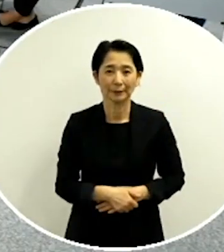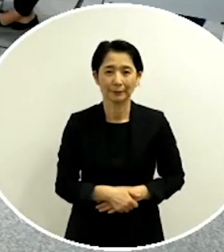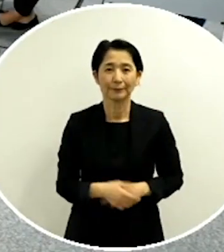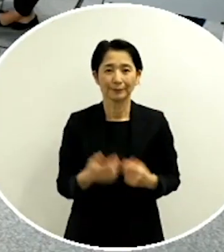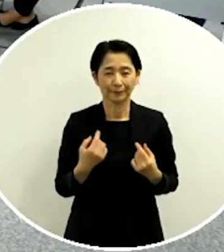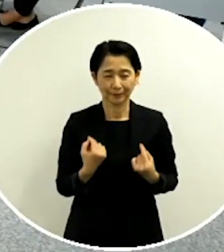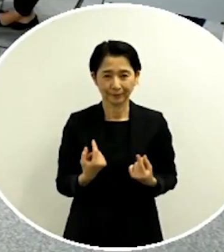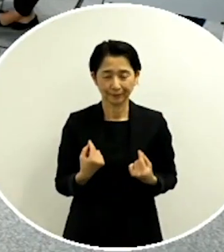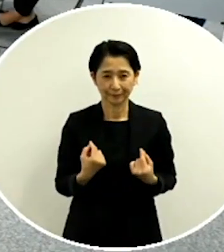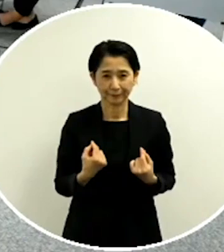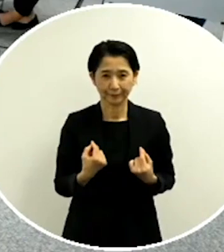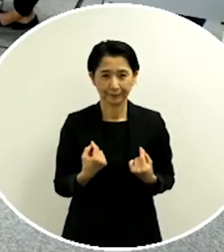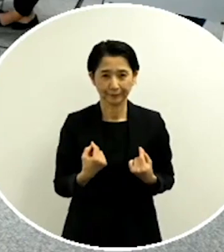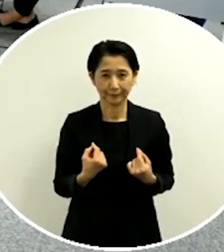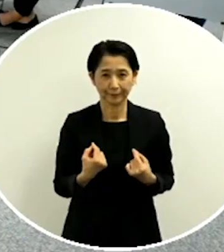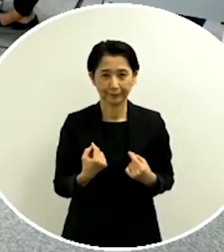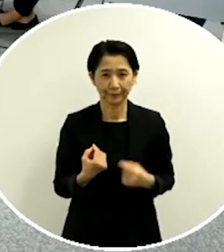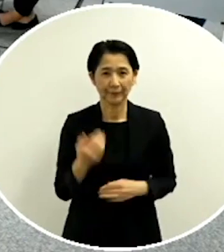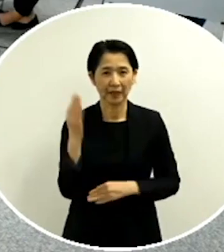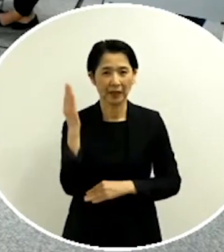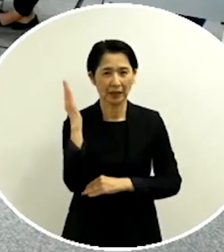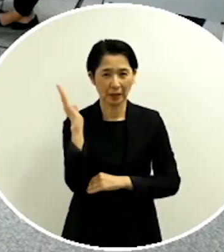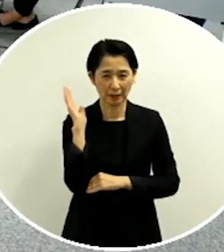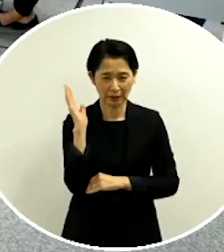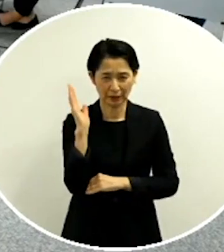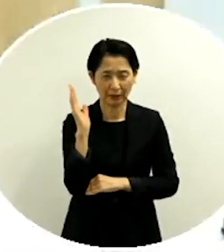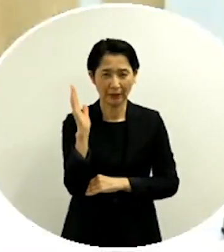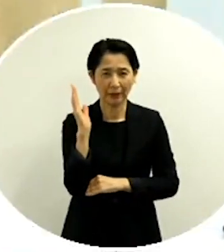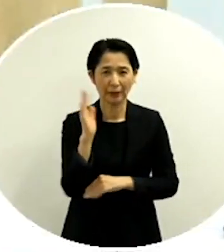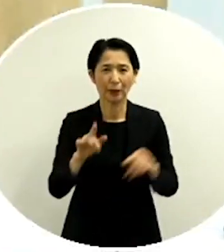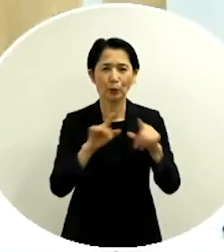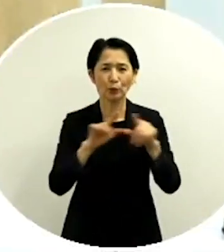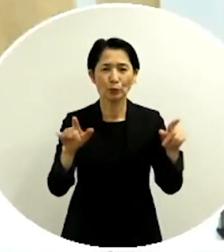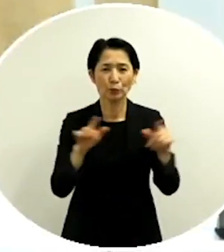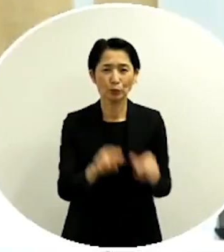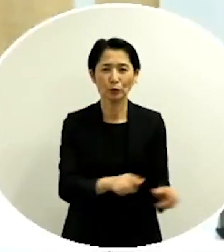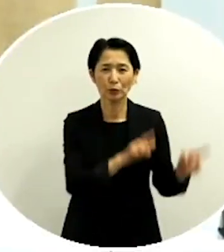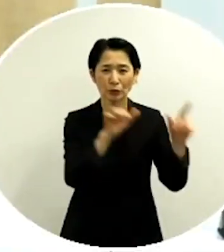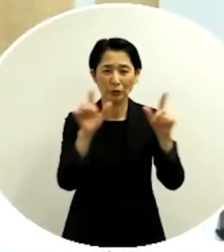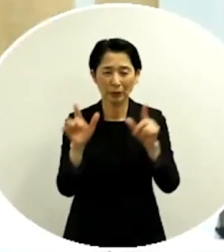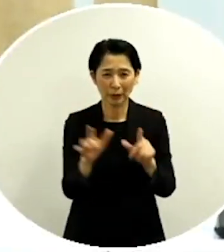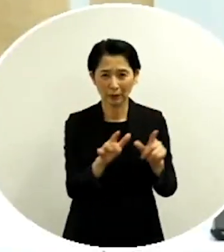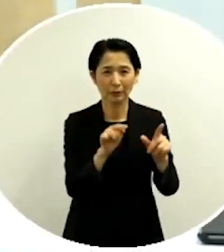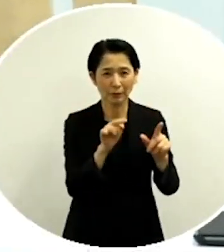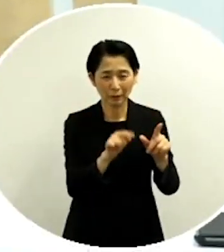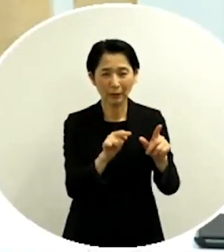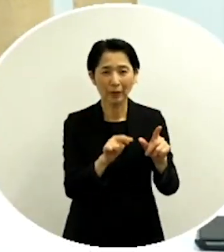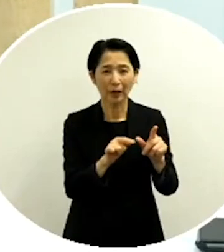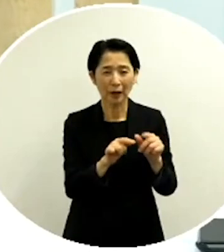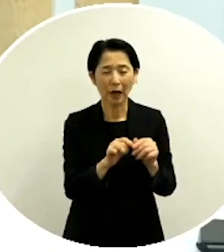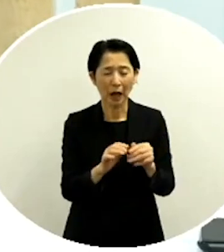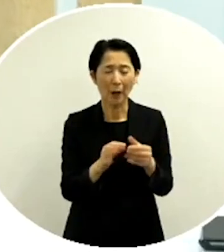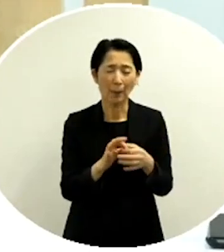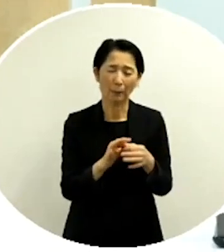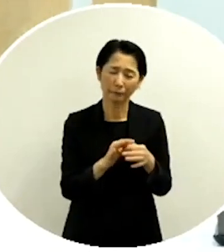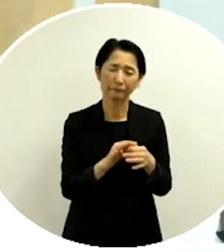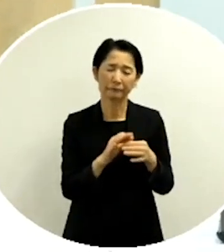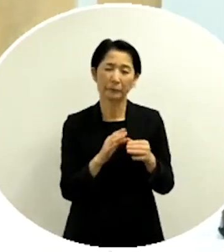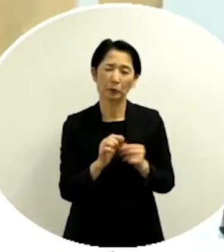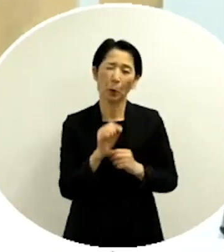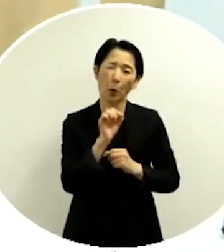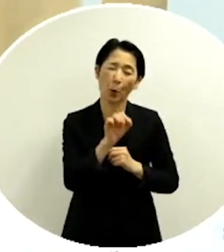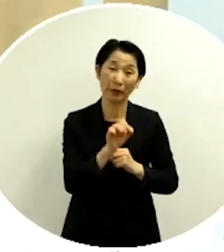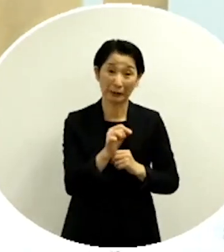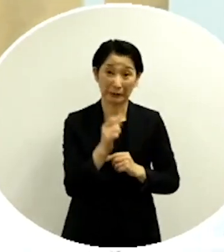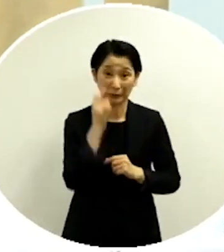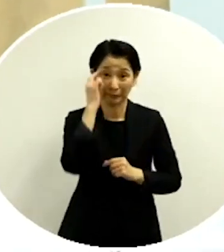やっぱりネジ j普通に生活している方から見るとすごく遠い世界にあるんじゃないかなと